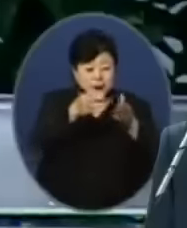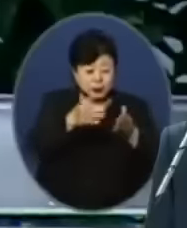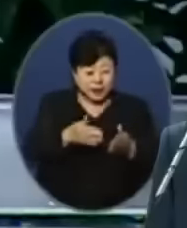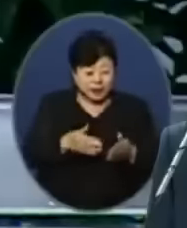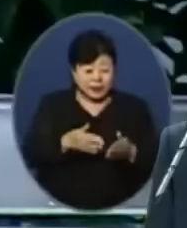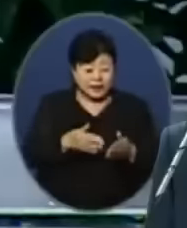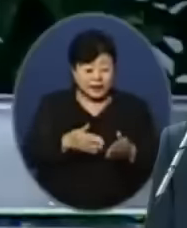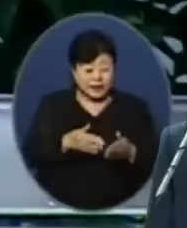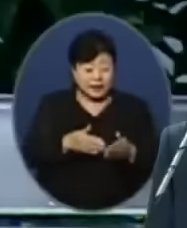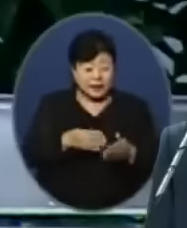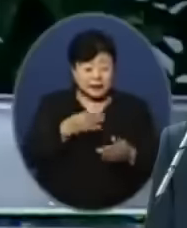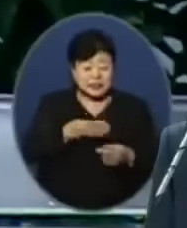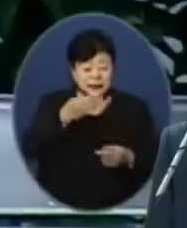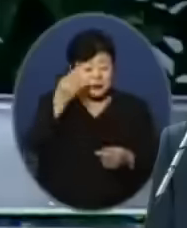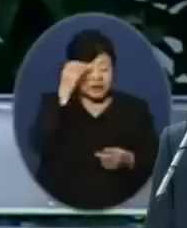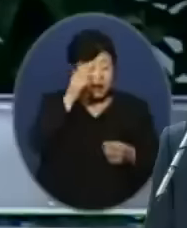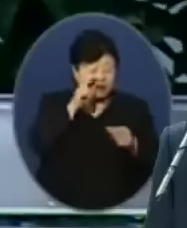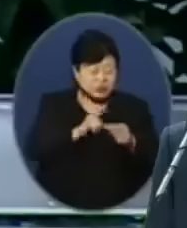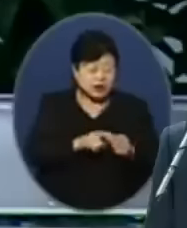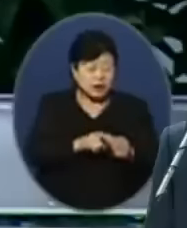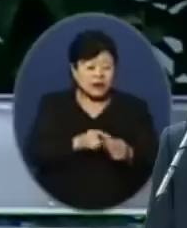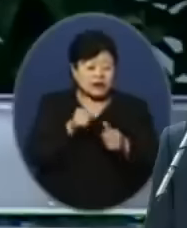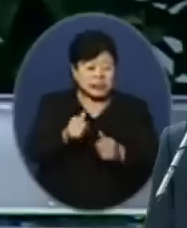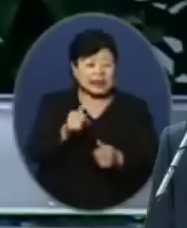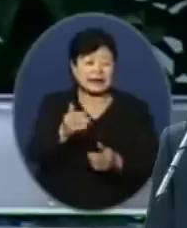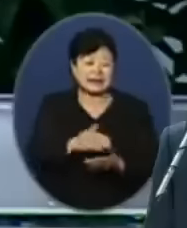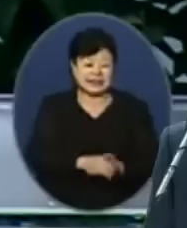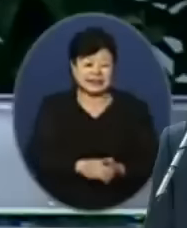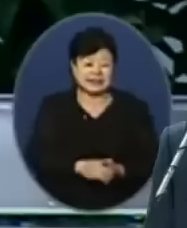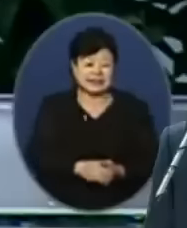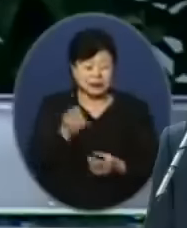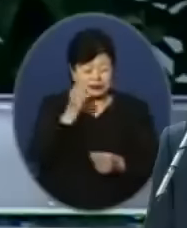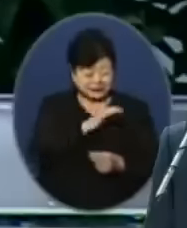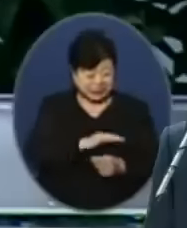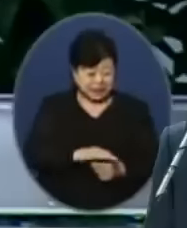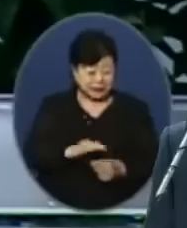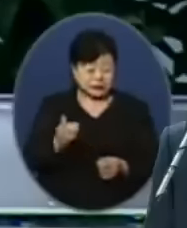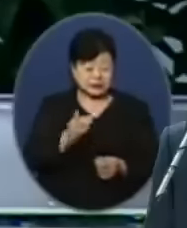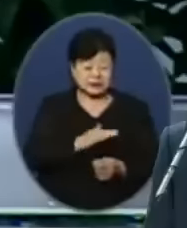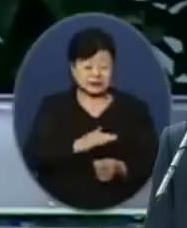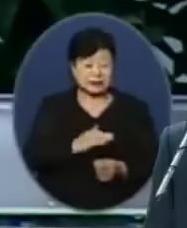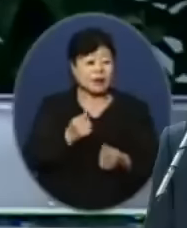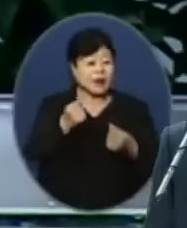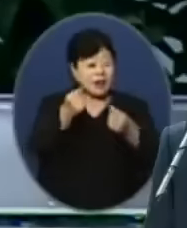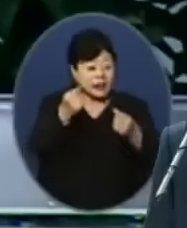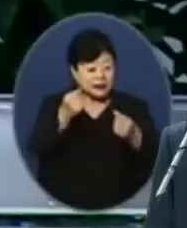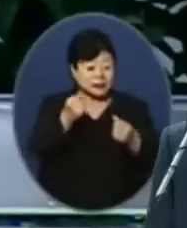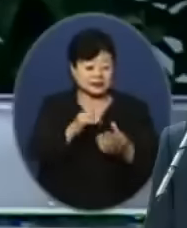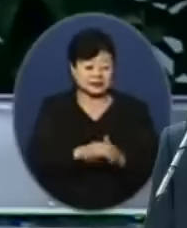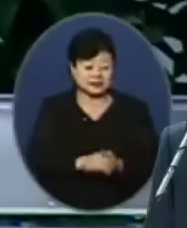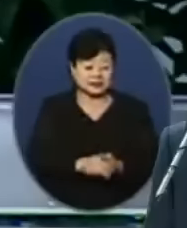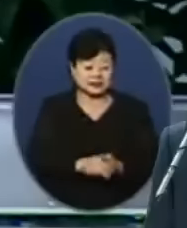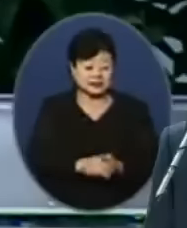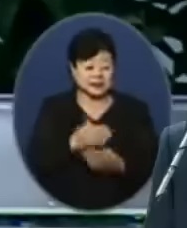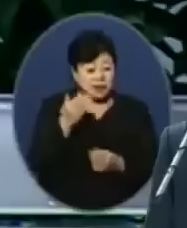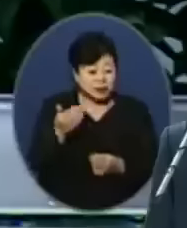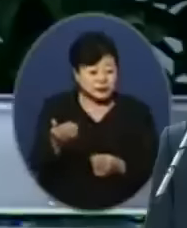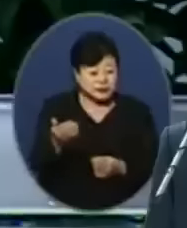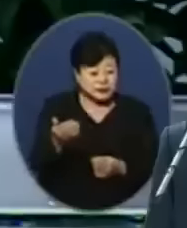통해서 4차원의 영성을 따라 만들어지는 것입니다. 영혼이 잘되고 범사에 잘되고 강건하게 되는 것은